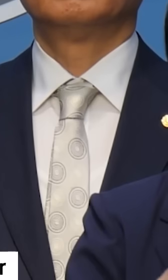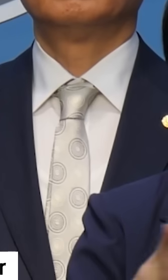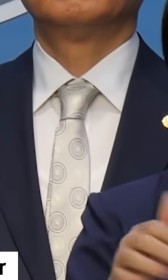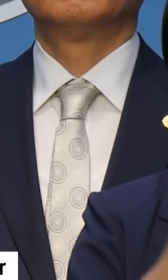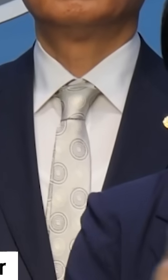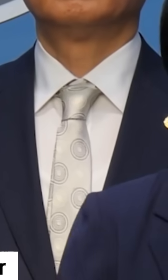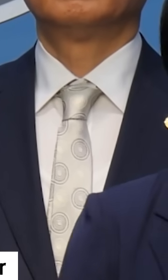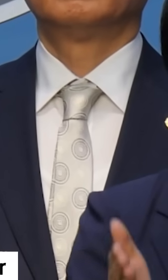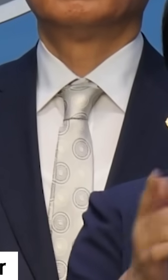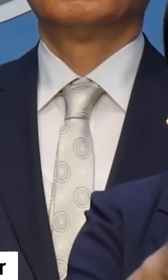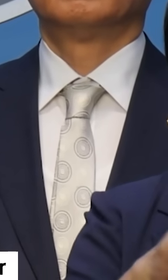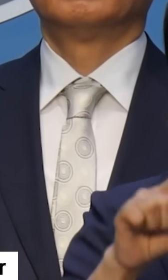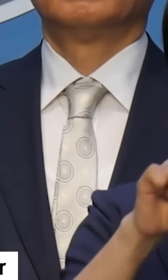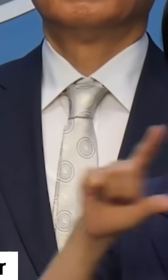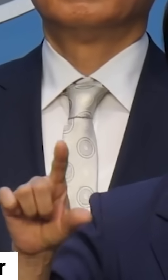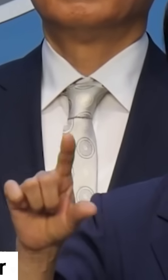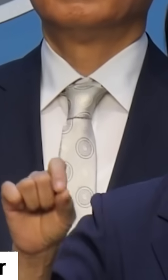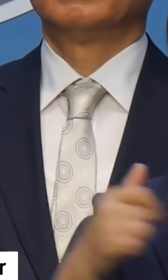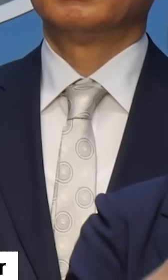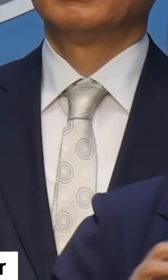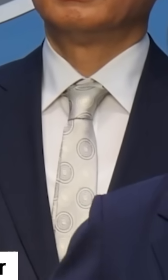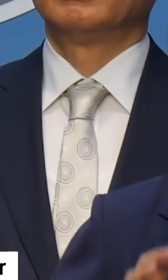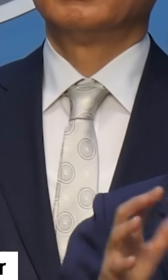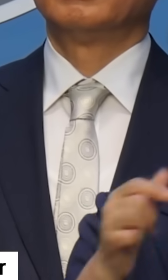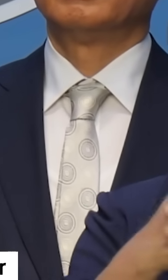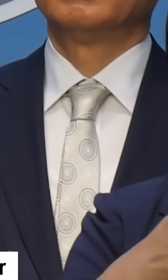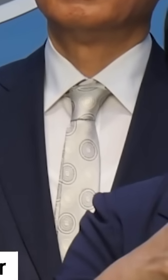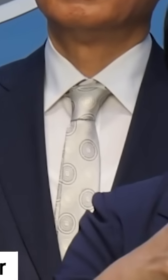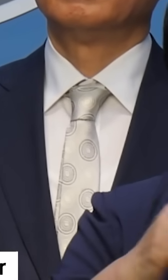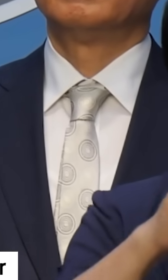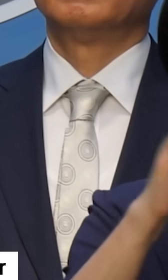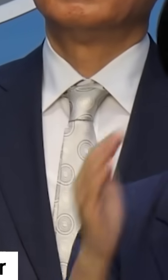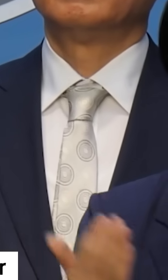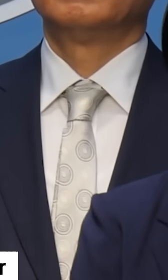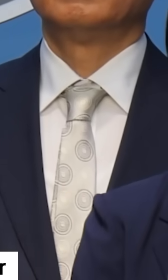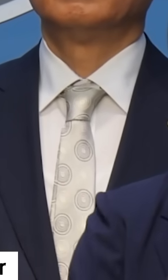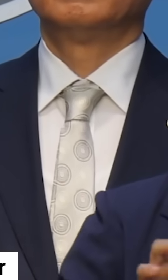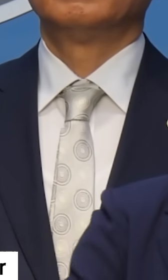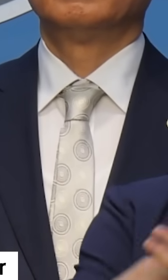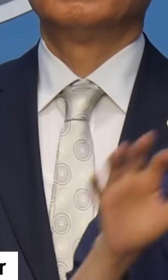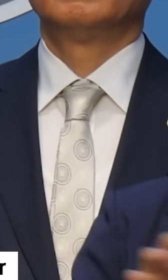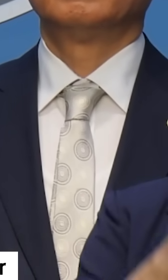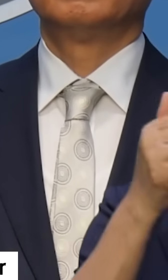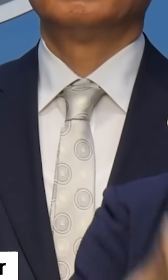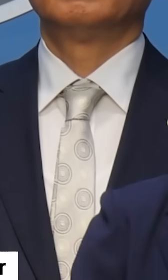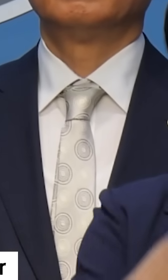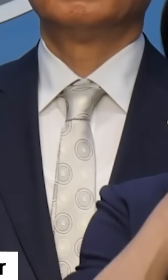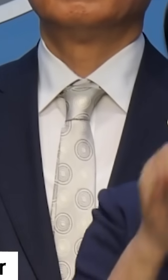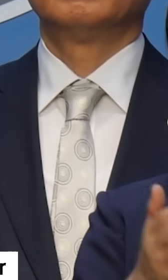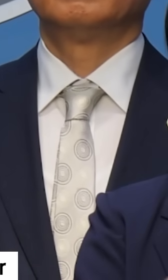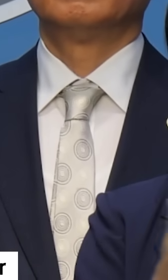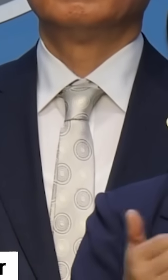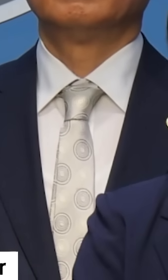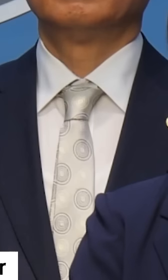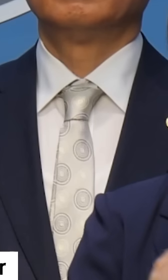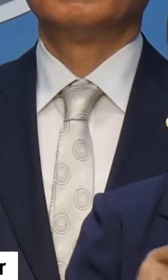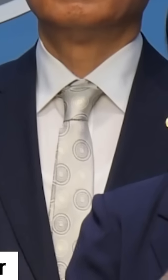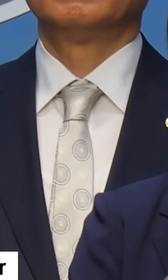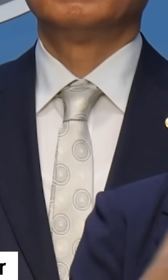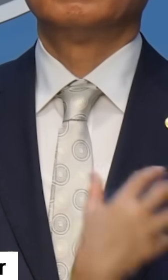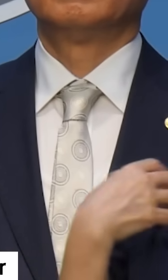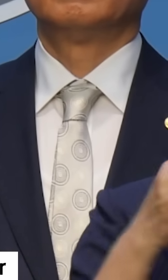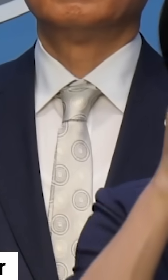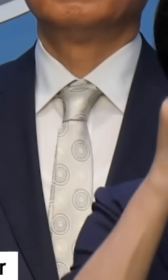더한 선동의 한줄 문장으로 국가 전체를 혼돈의 도가니로 만들어 놓고도 그 누구 하나